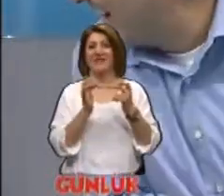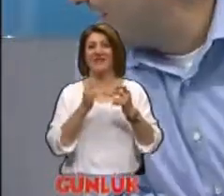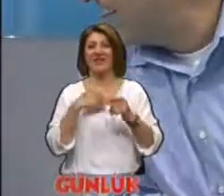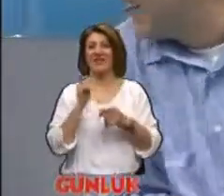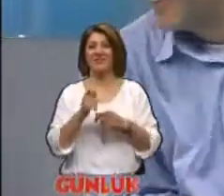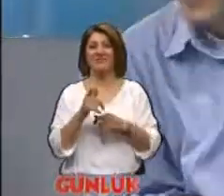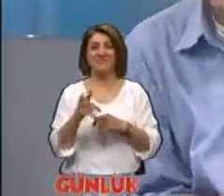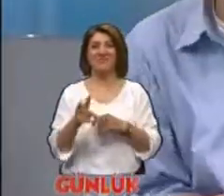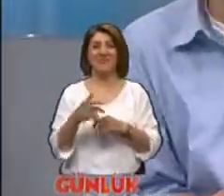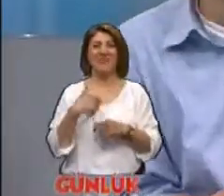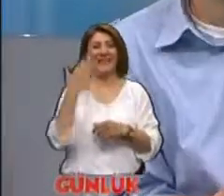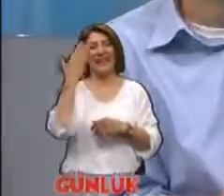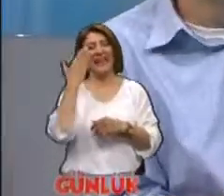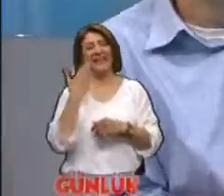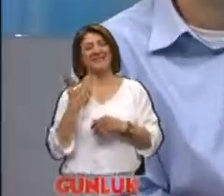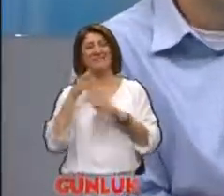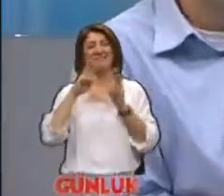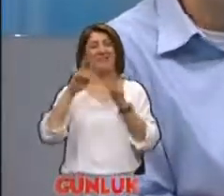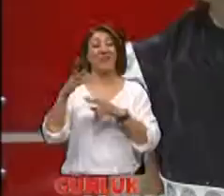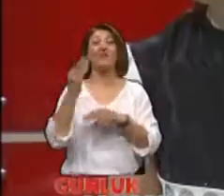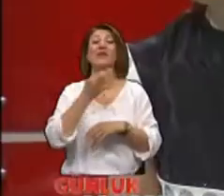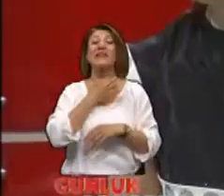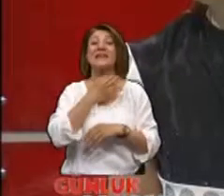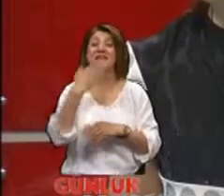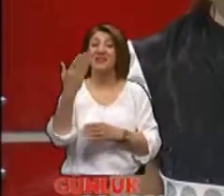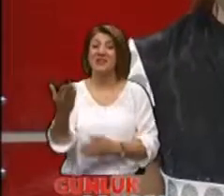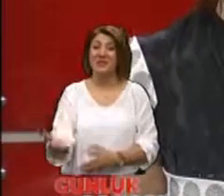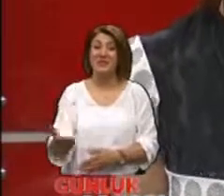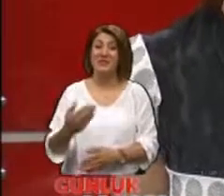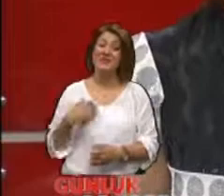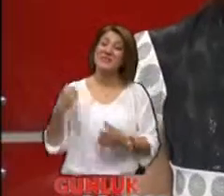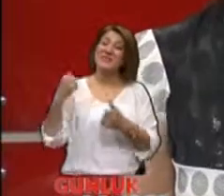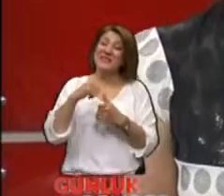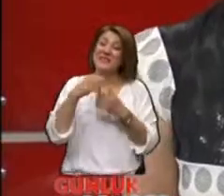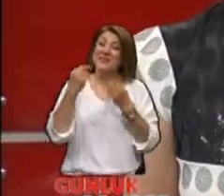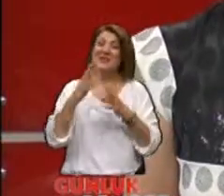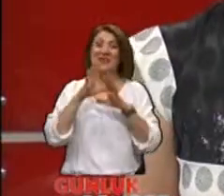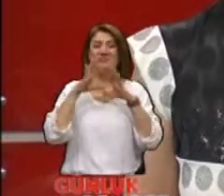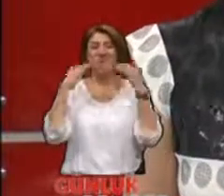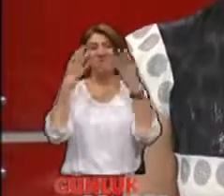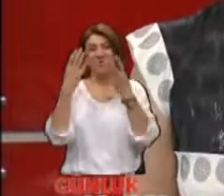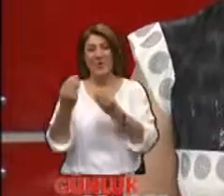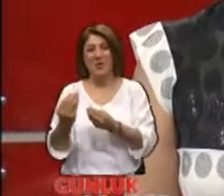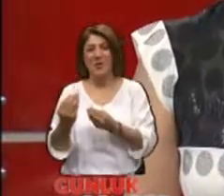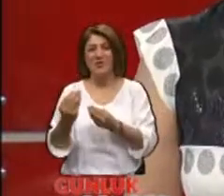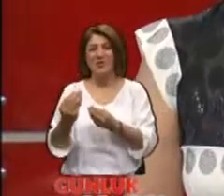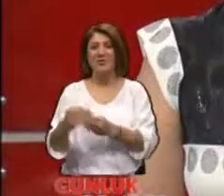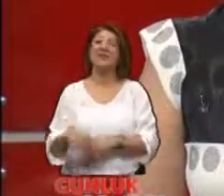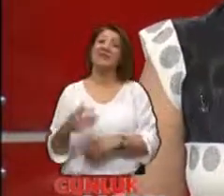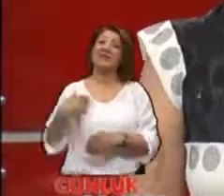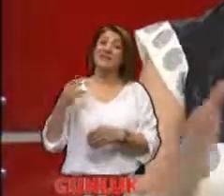Çok burada da keyifle mi? İzliyor seni. Tamam. Seni çok sevdi. Teşekkür ediyoruz. Yine ben çok güzel ediyorum. Keyif kattın programımıza. Seninle sonuna geldik.